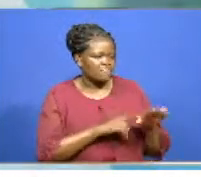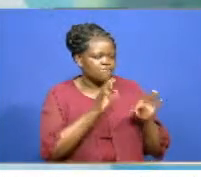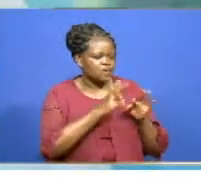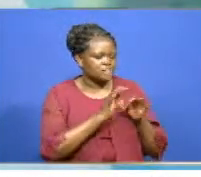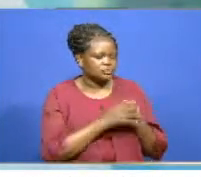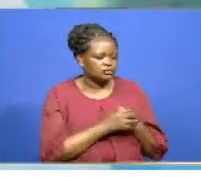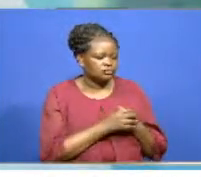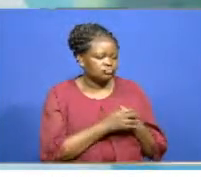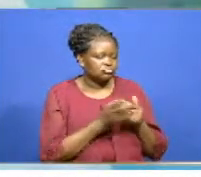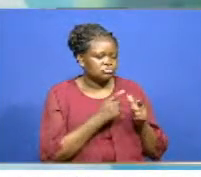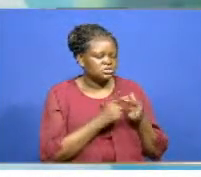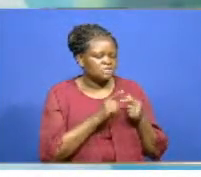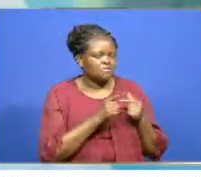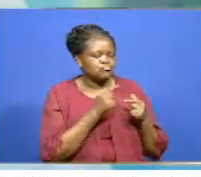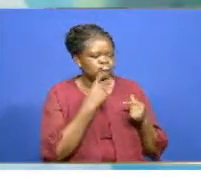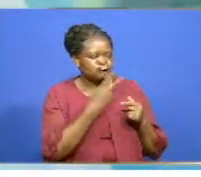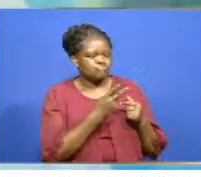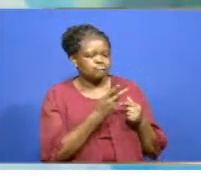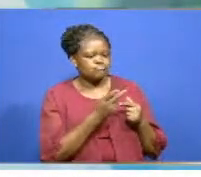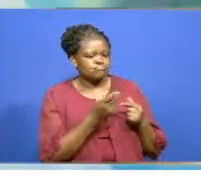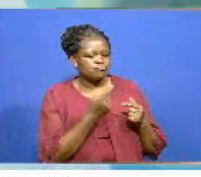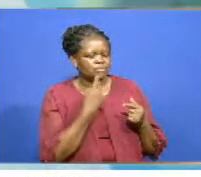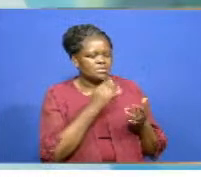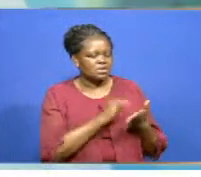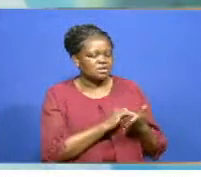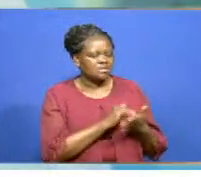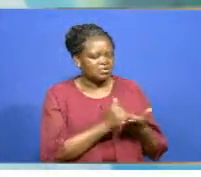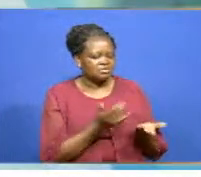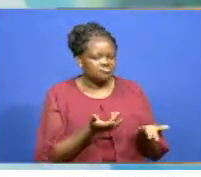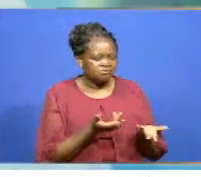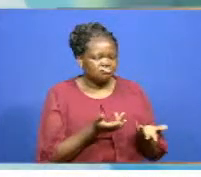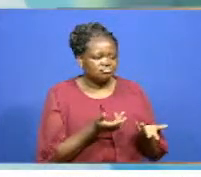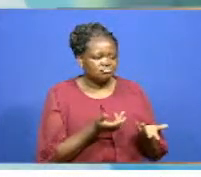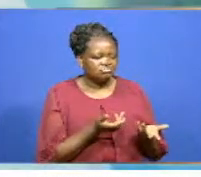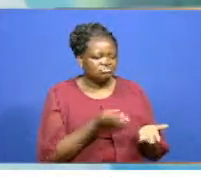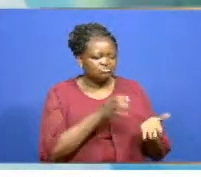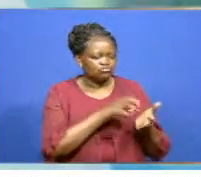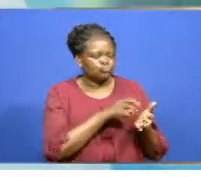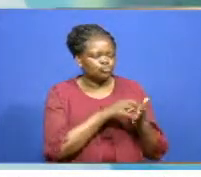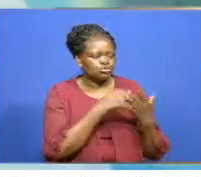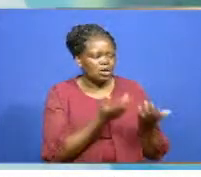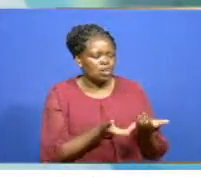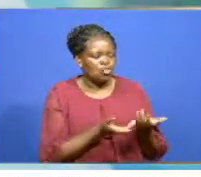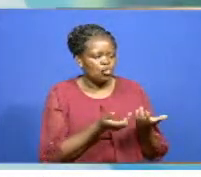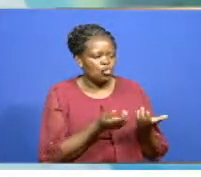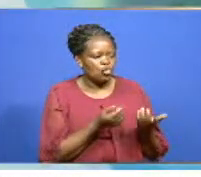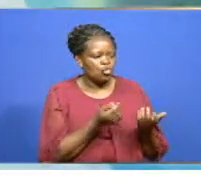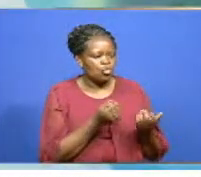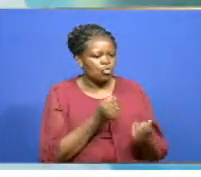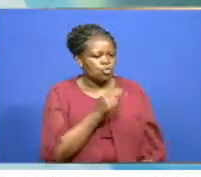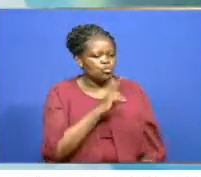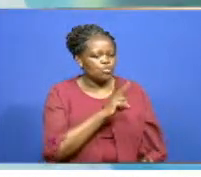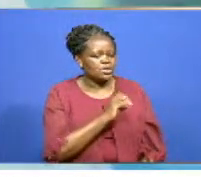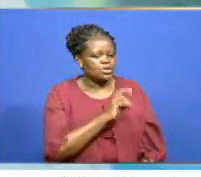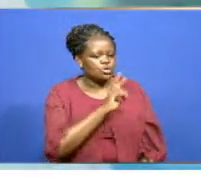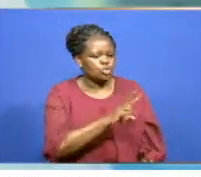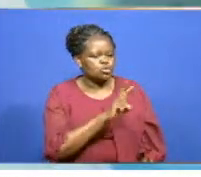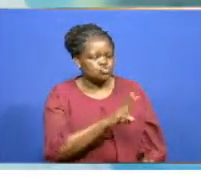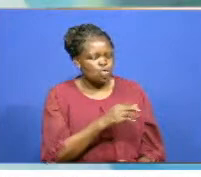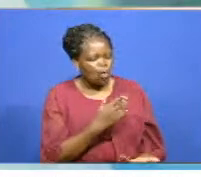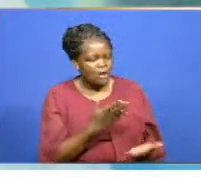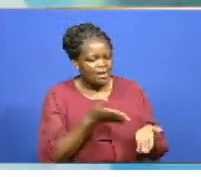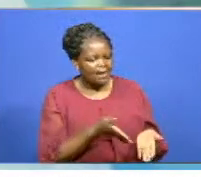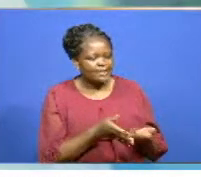ndogo. Unapoangalia hii miungano, pengine tunapata picha kidogo kuhusiana na hali itakavyokuwa mwaka 2022 ama kwa sasa